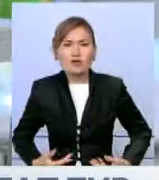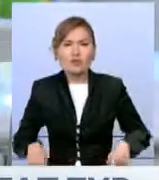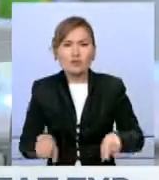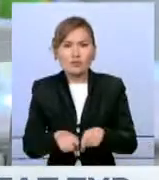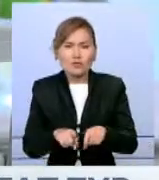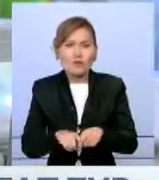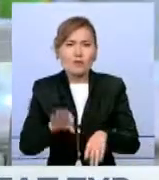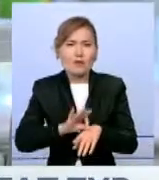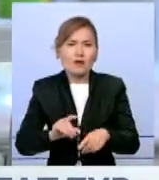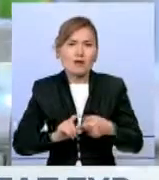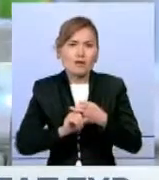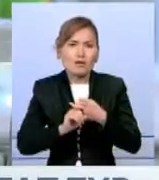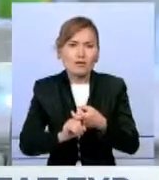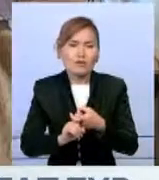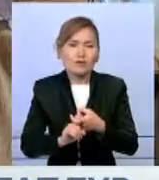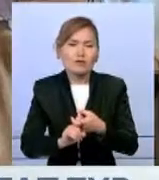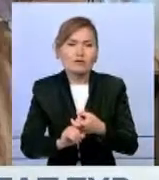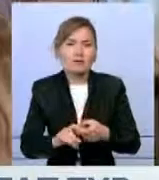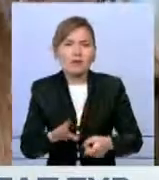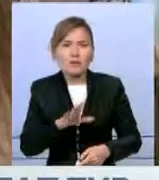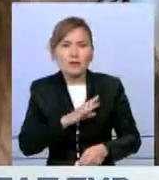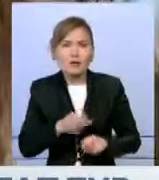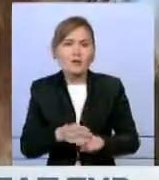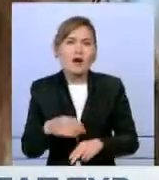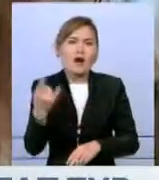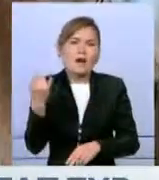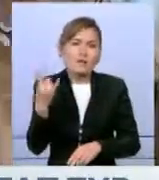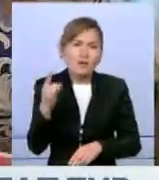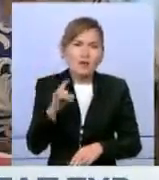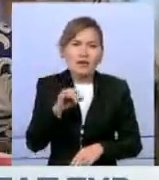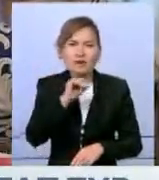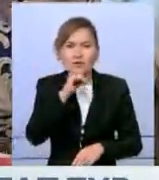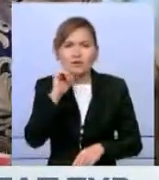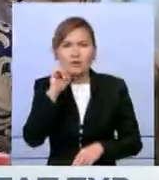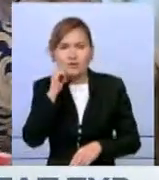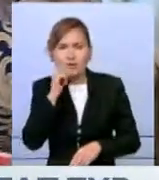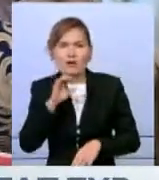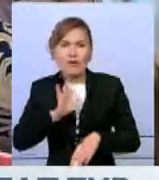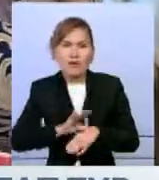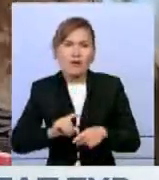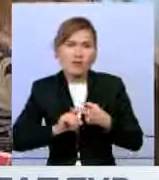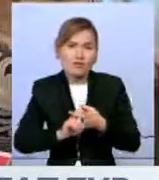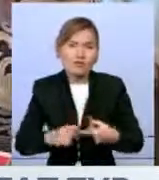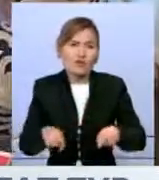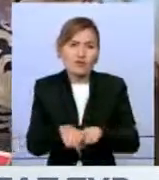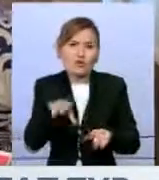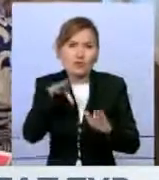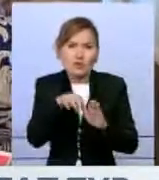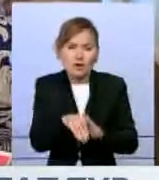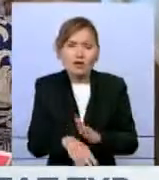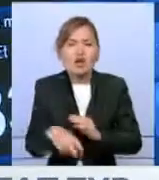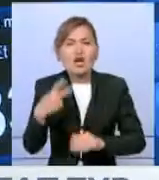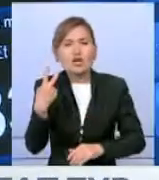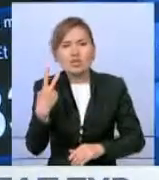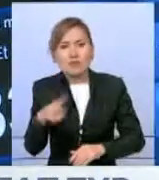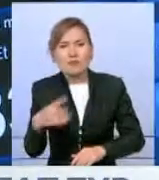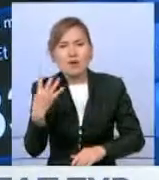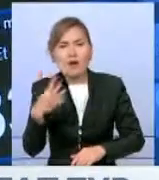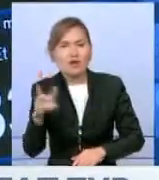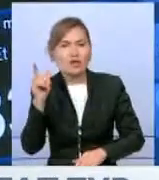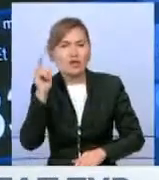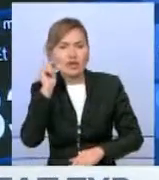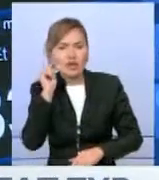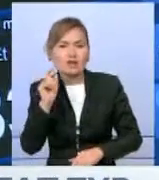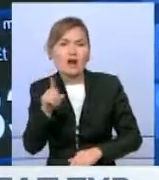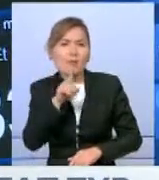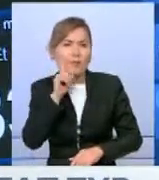барлық жастағы адамдарды қамтып отыр. Балада қарияда құтылалар емес. Ең көп жұқтырғандардың дені 20 мен 40 жас шамасындағылар. Тіпті